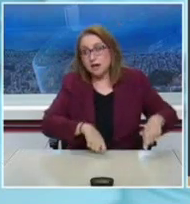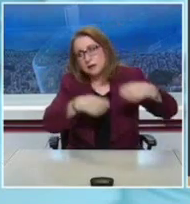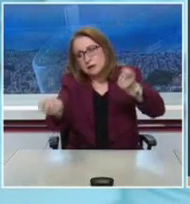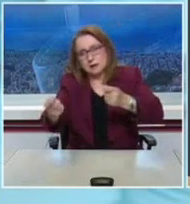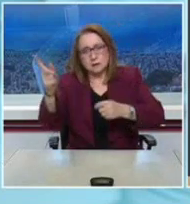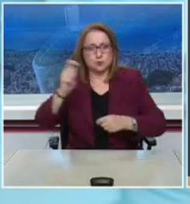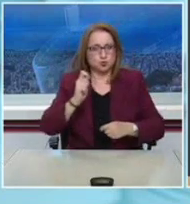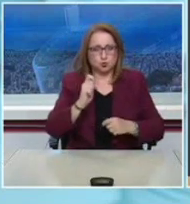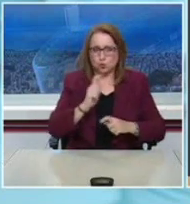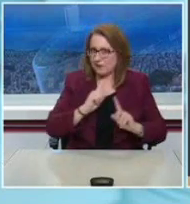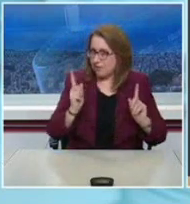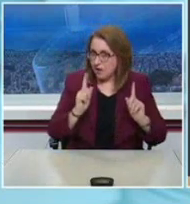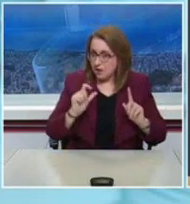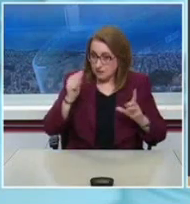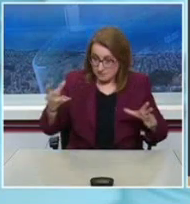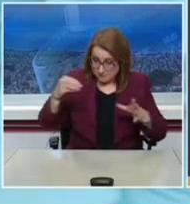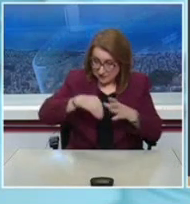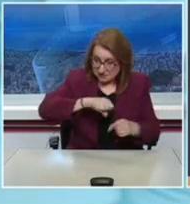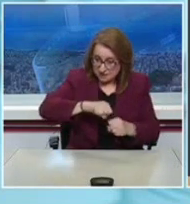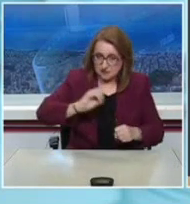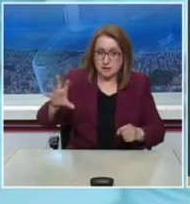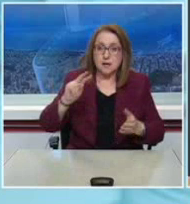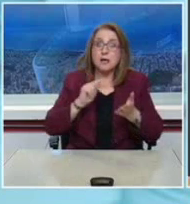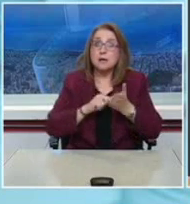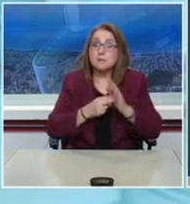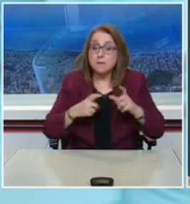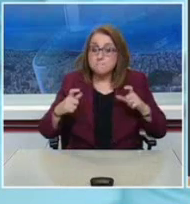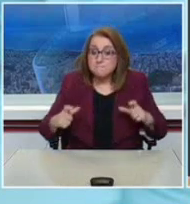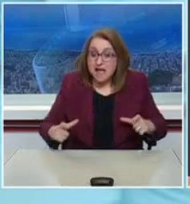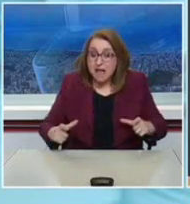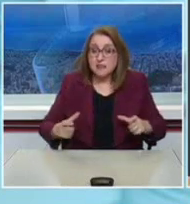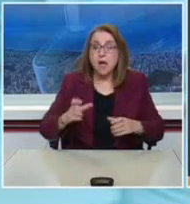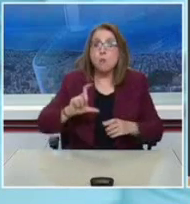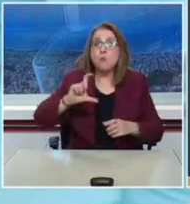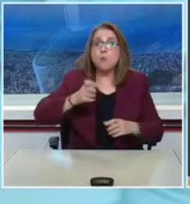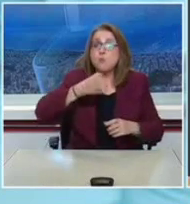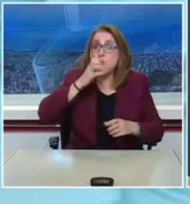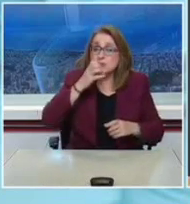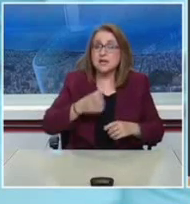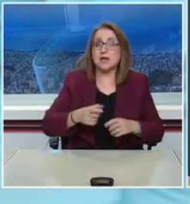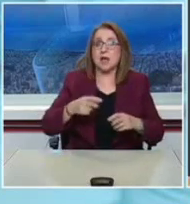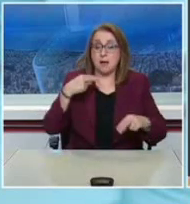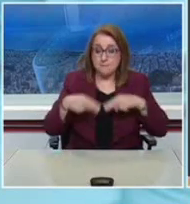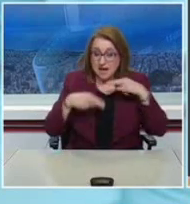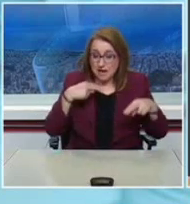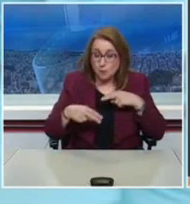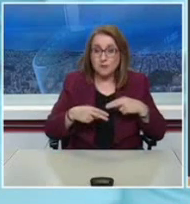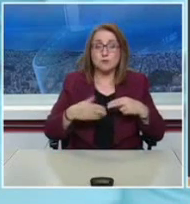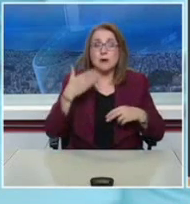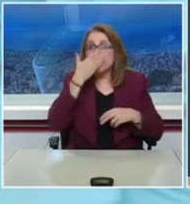Προσοχή στις επαφές με μολυσμένα αντικείμενα του αρρώστου, όπως πιάτα, ποτήρια, μαχαιροπύρουνα,